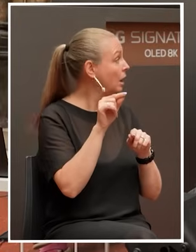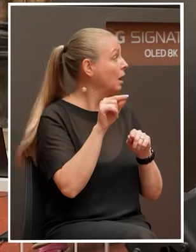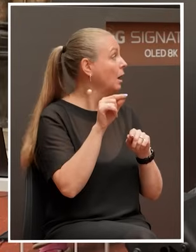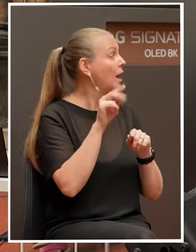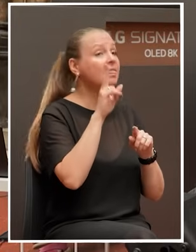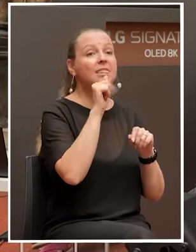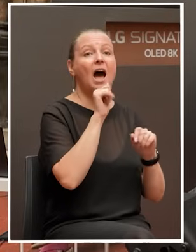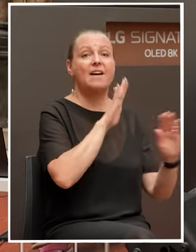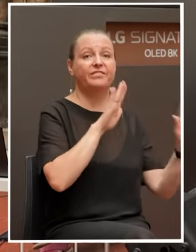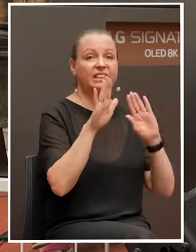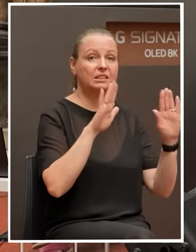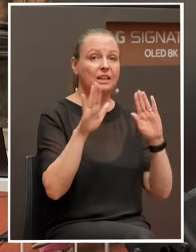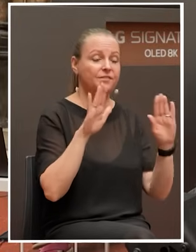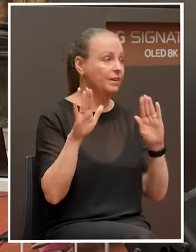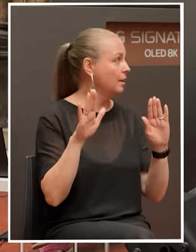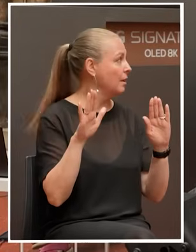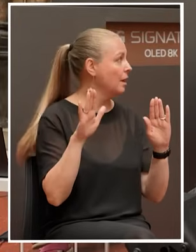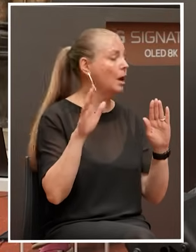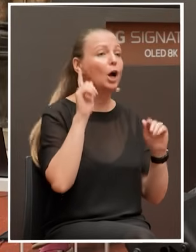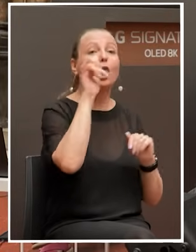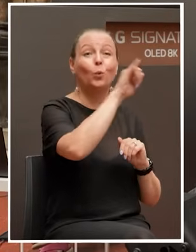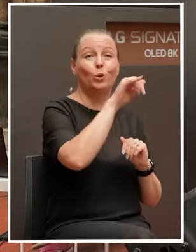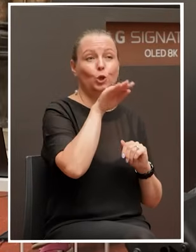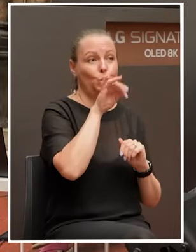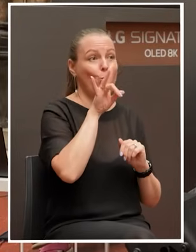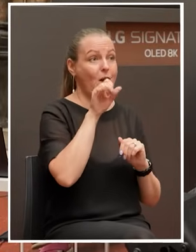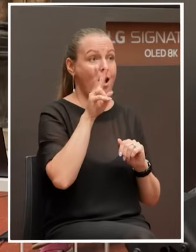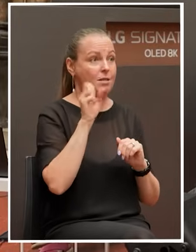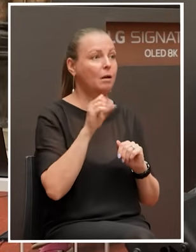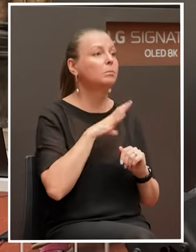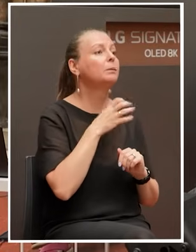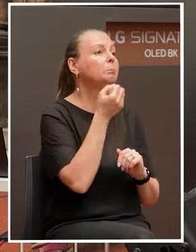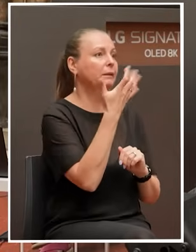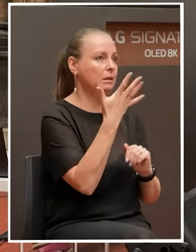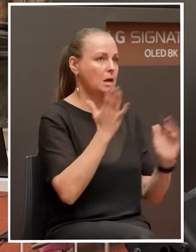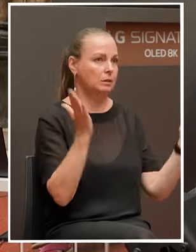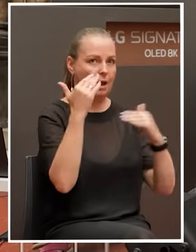на выставке у Дюрана было